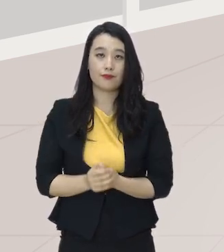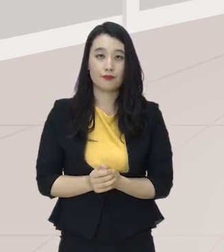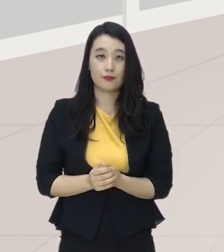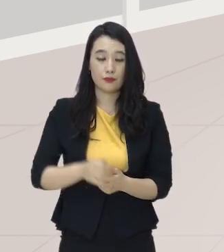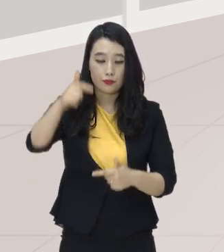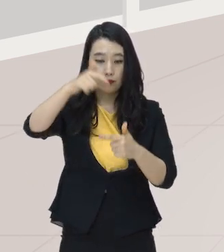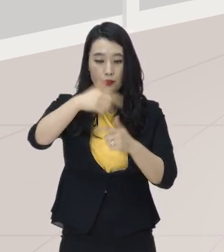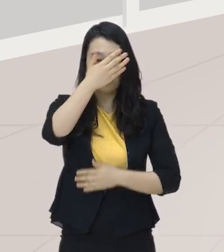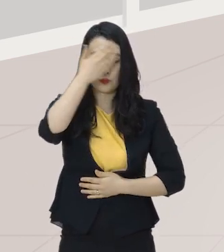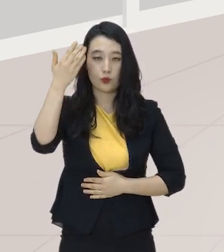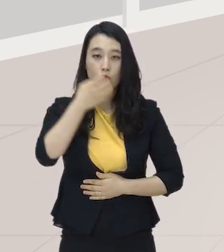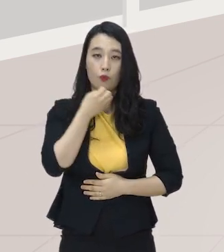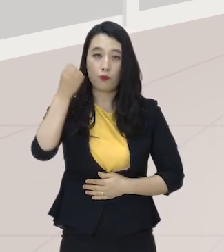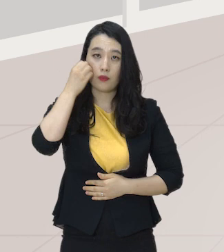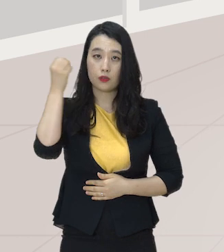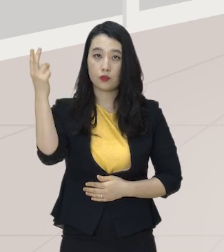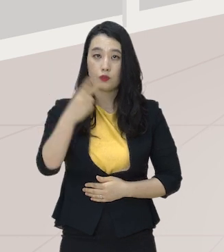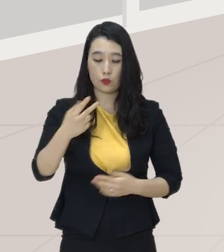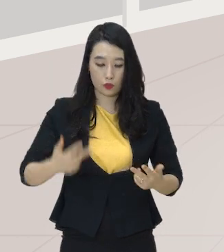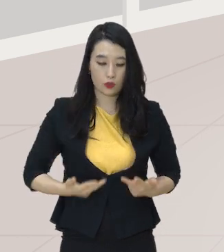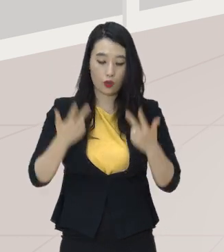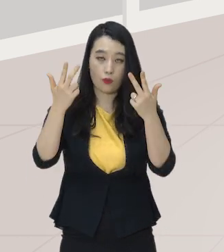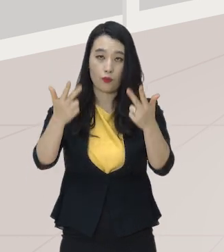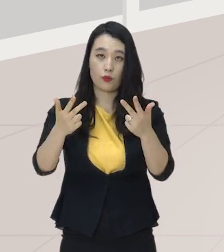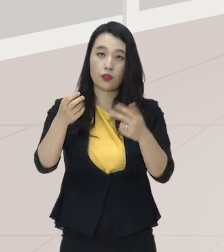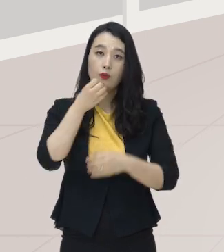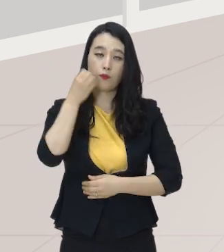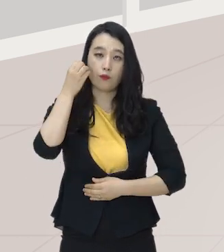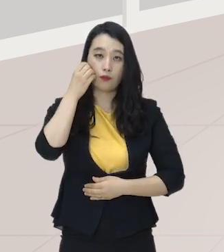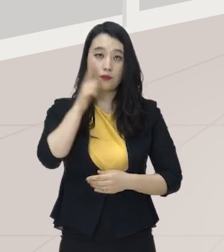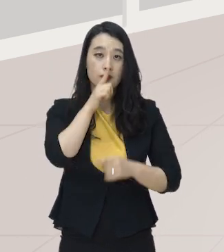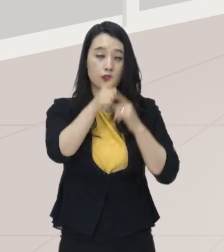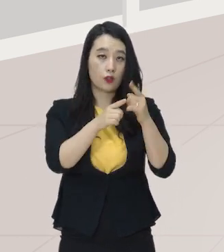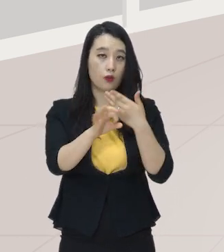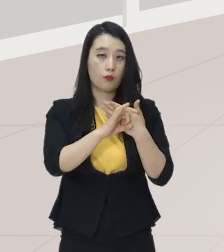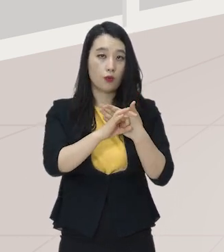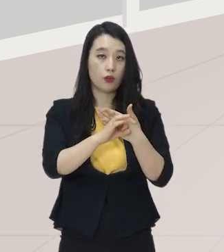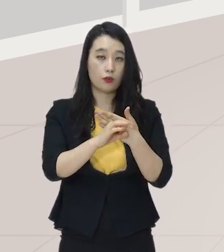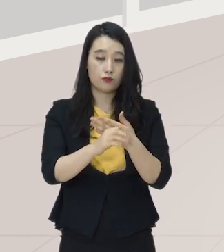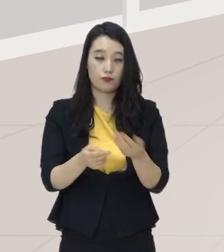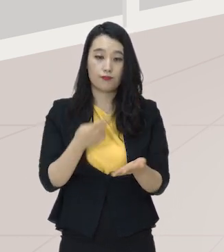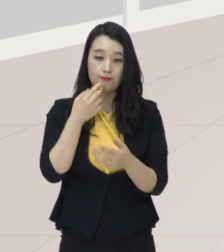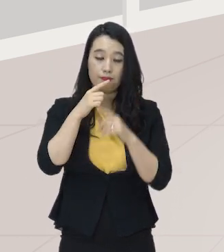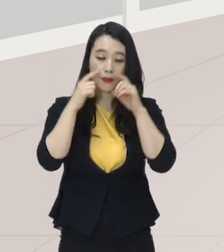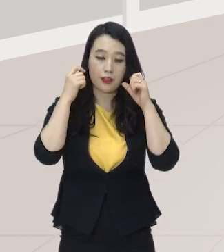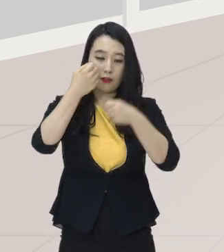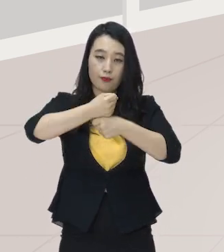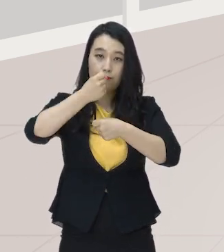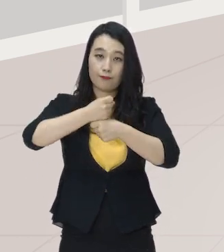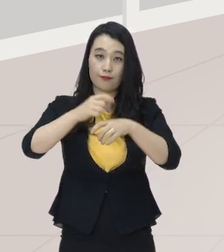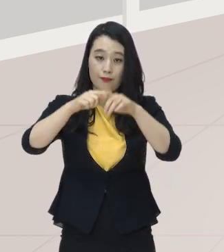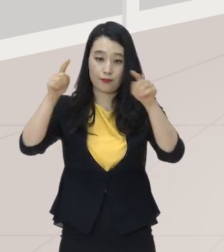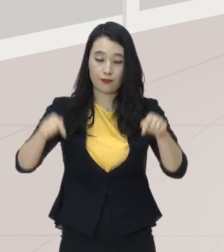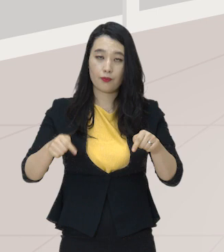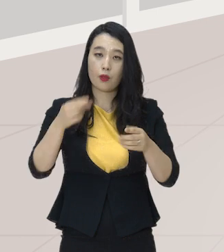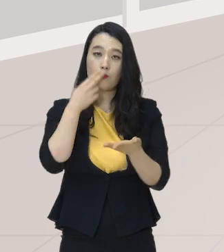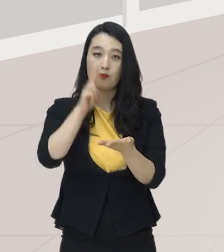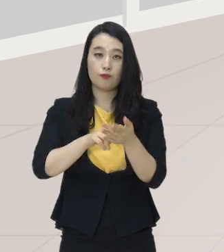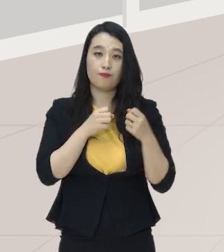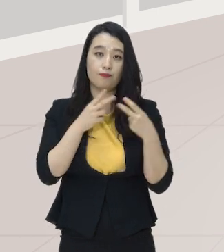수련관 홈페이지나 청소년 자원봉사 사이트를 통해 신청하면 신청자에게 마스크 만들기 세트를